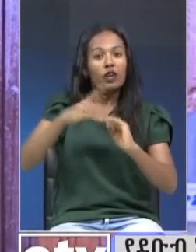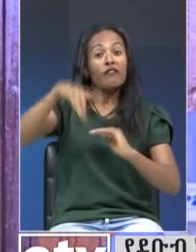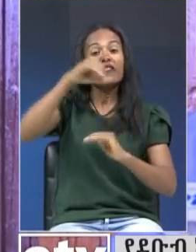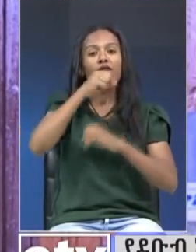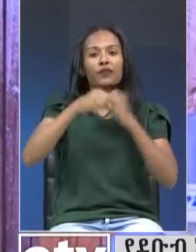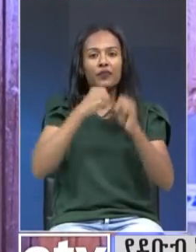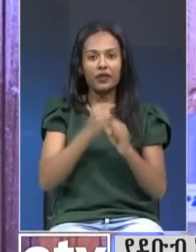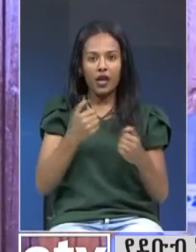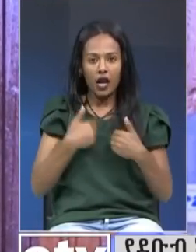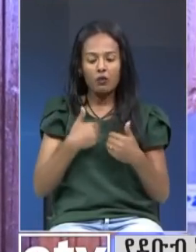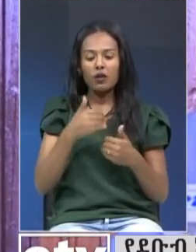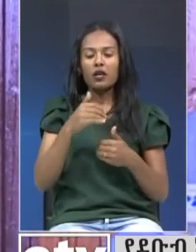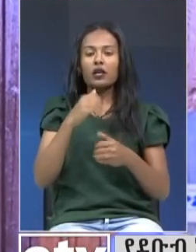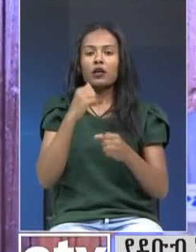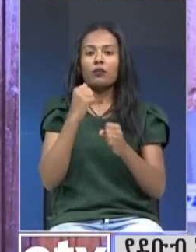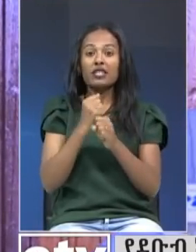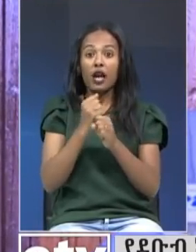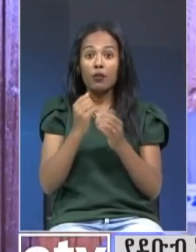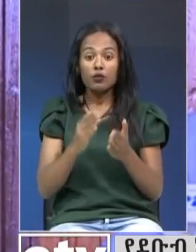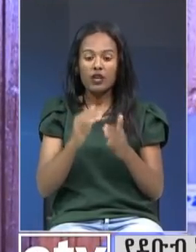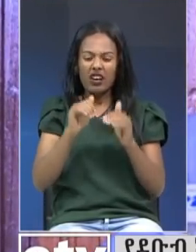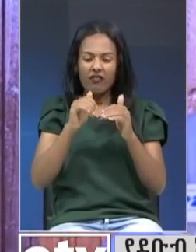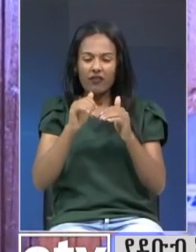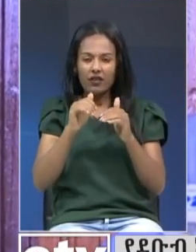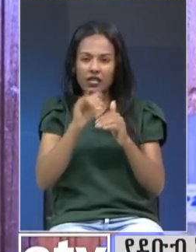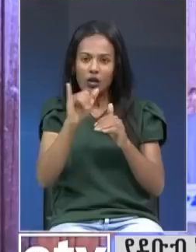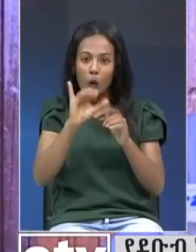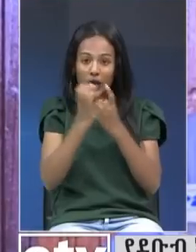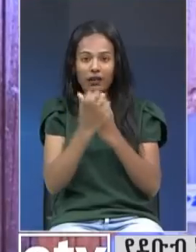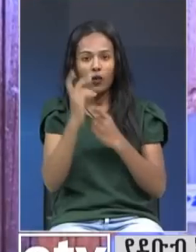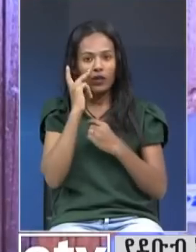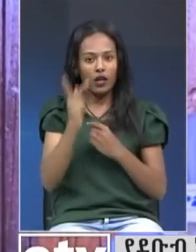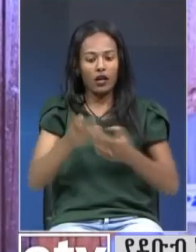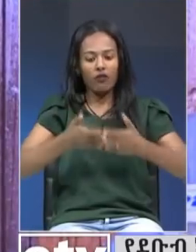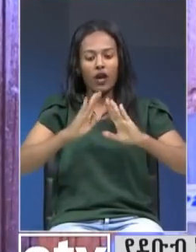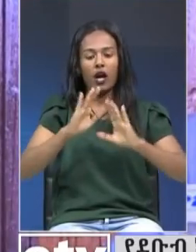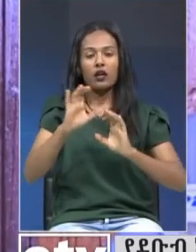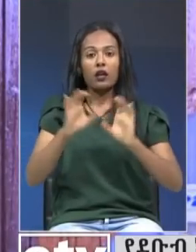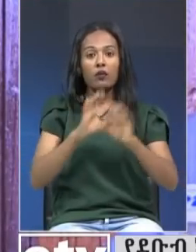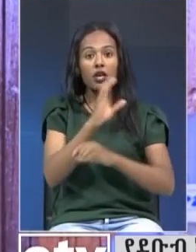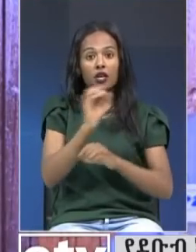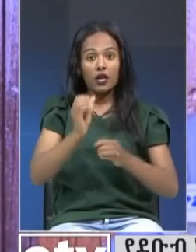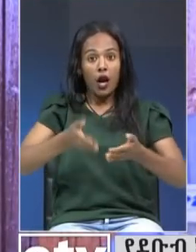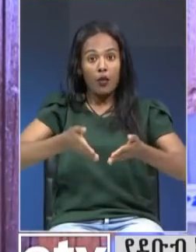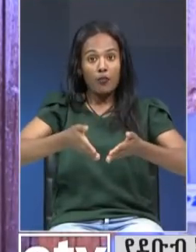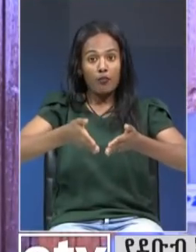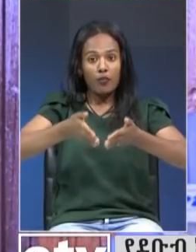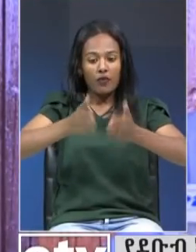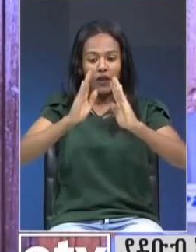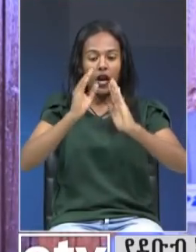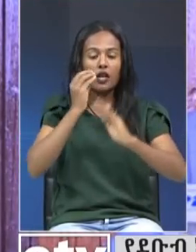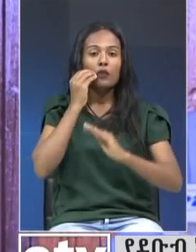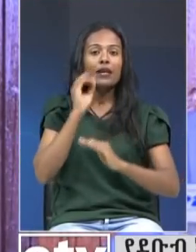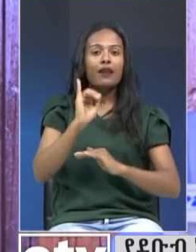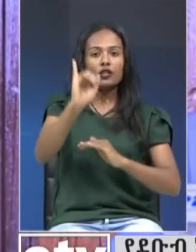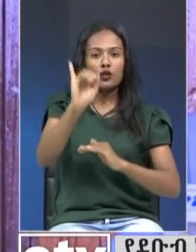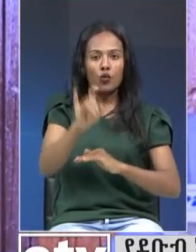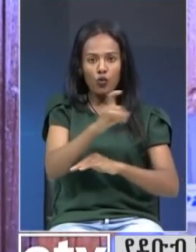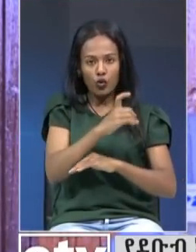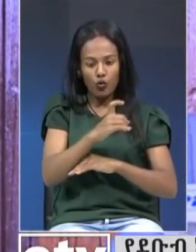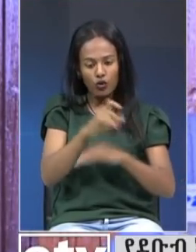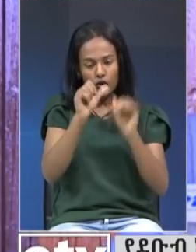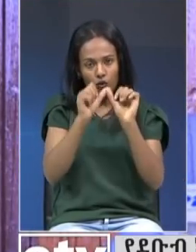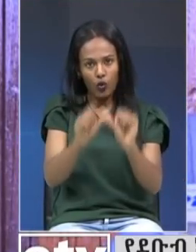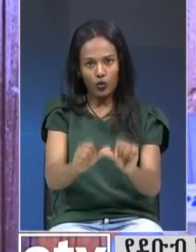በየመስሪያ ቤቱ እንደ ሁኔታው እየታየ ፈቃድ እንዲያገኙ እንዲደረግ እና በፈቃድ ቤታቸው ሆነው